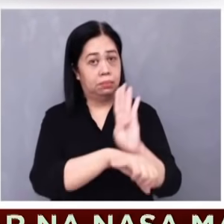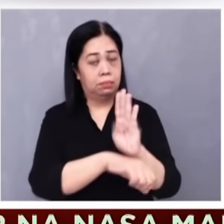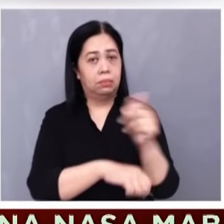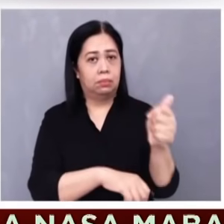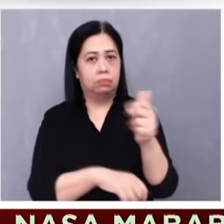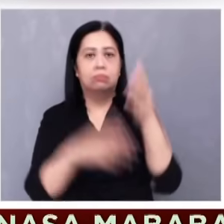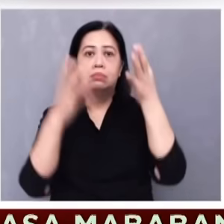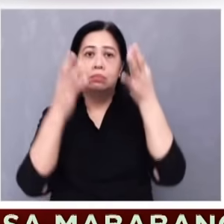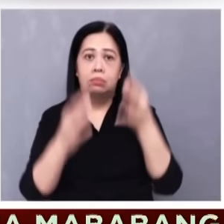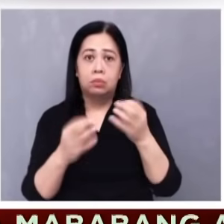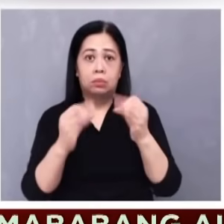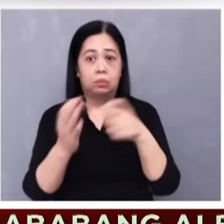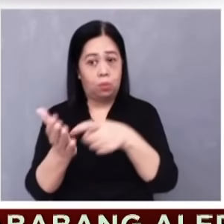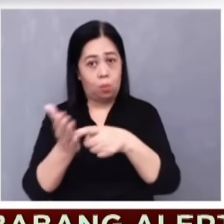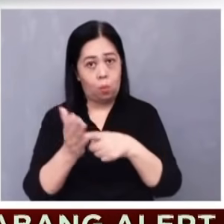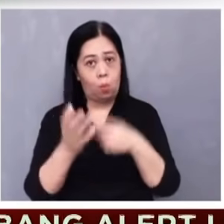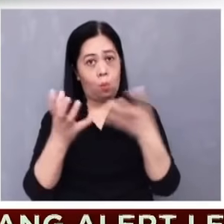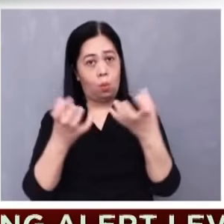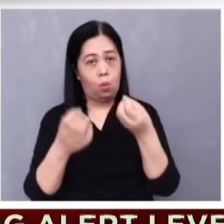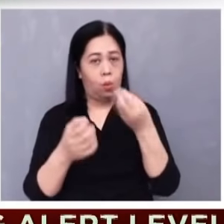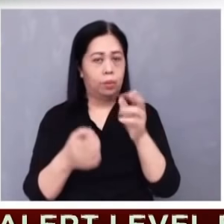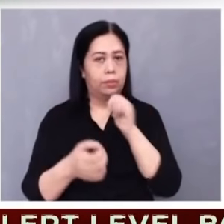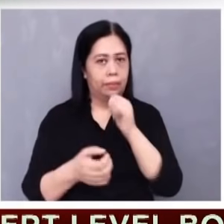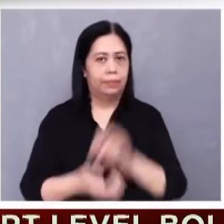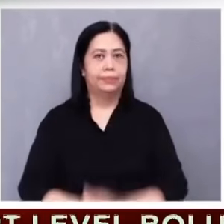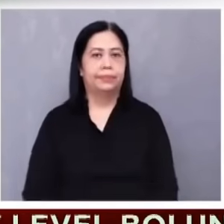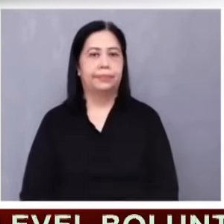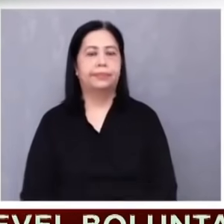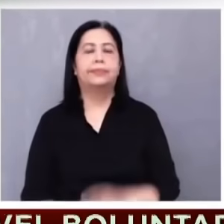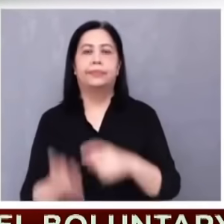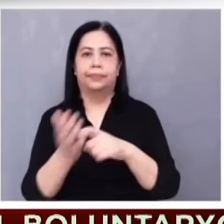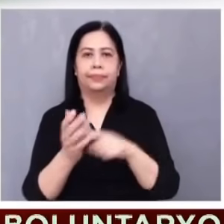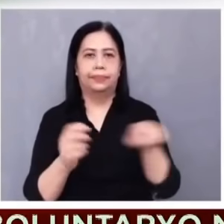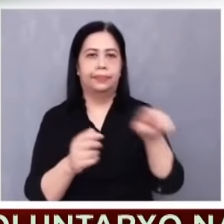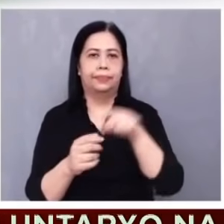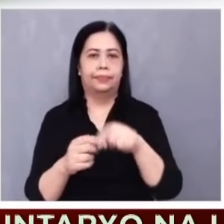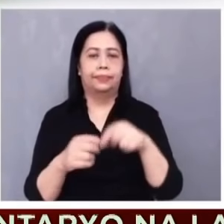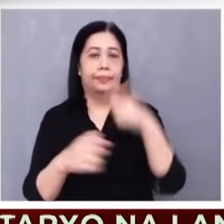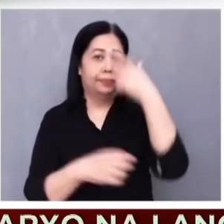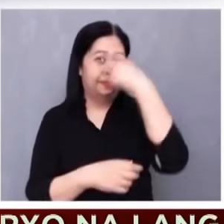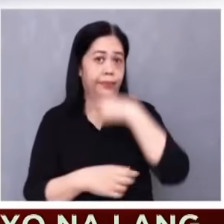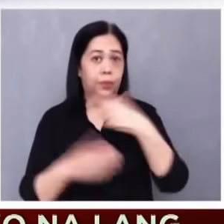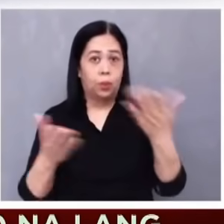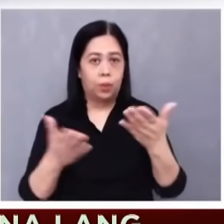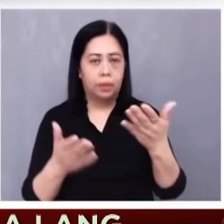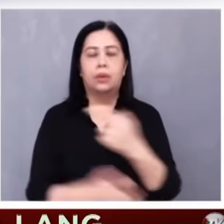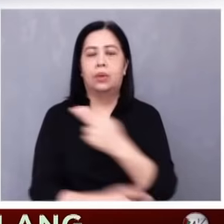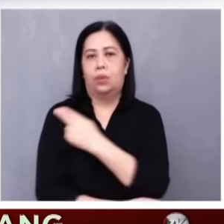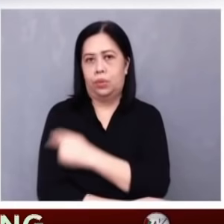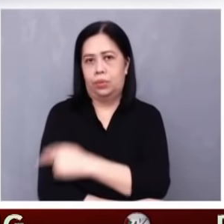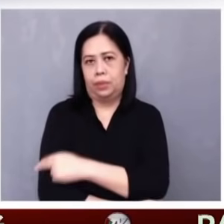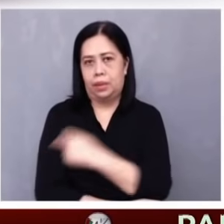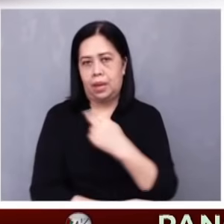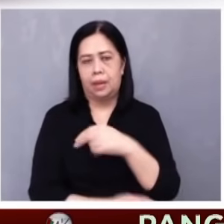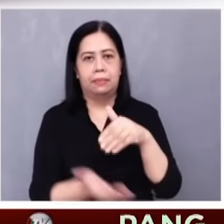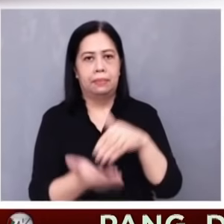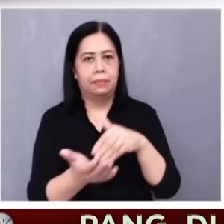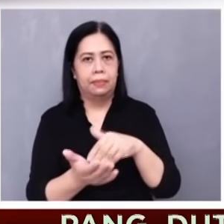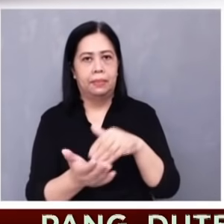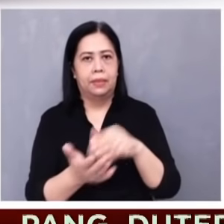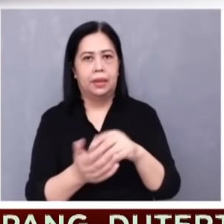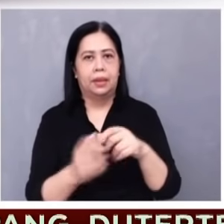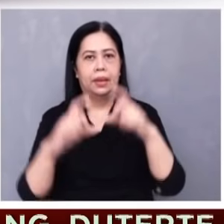kung magpapasuot ng face shields. Obligado pa rin magsuot ng face shield sa mga ospital, medical at quarantine